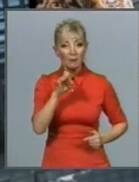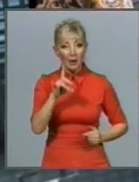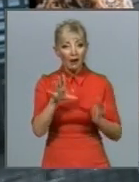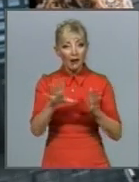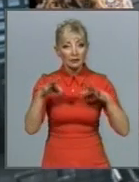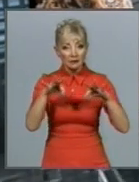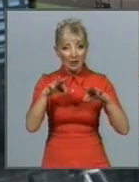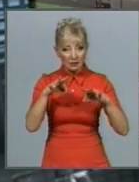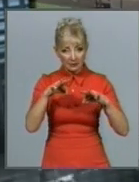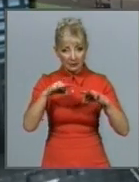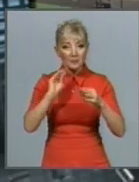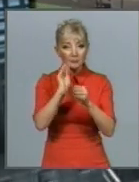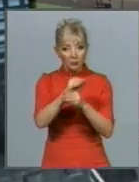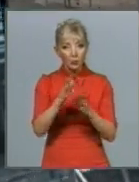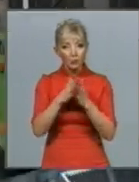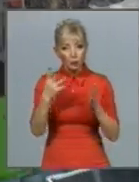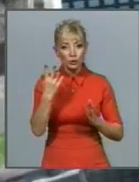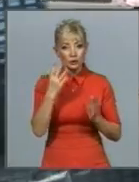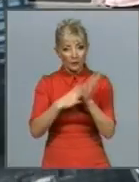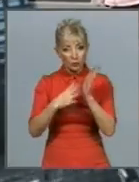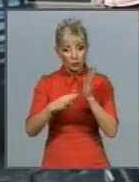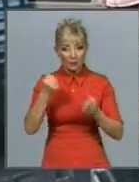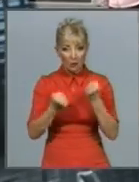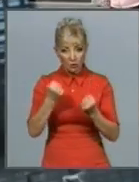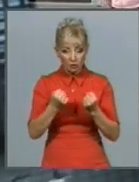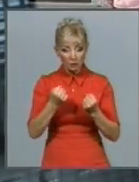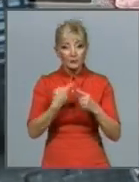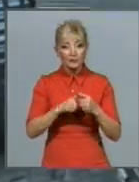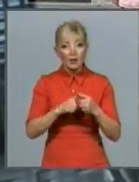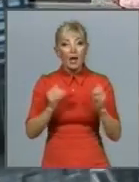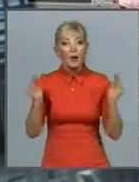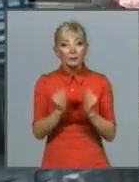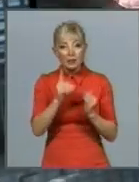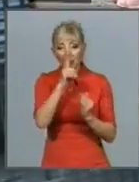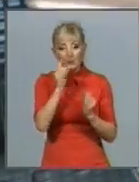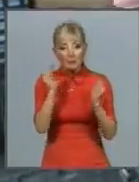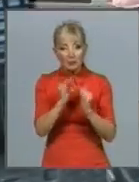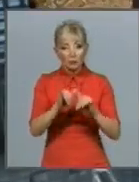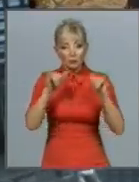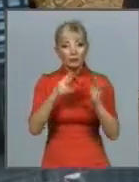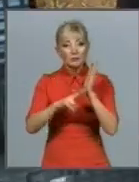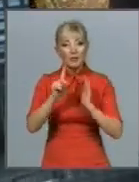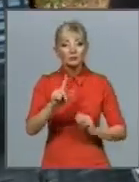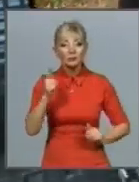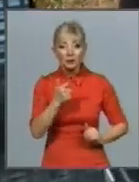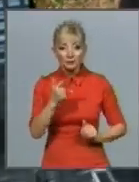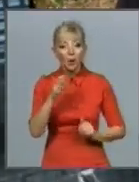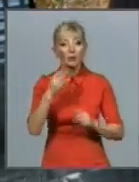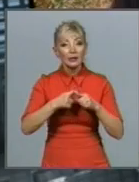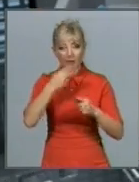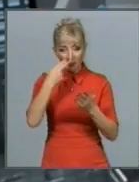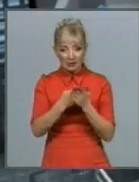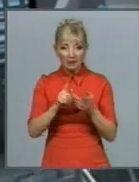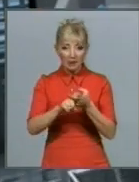електротранспорту оновиться близько 90 машинами. Прожитковий мінімум в Україні збільшився на 71 гривню. Від цього показника